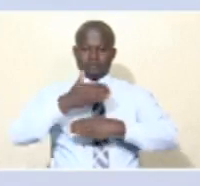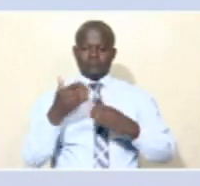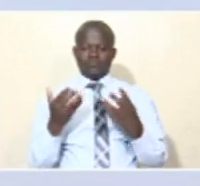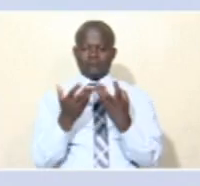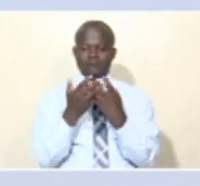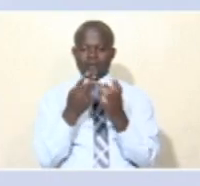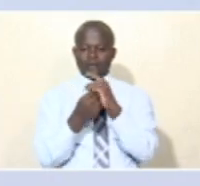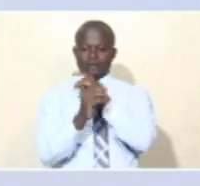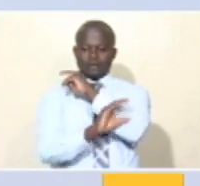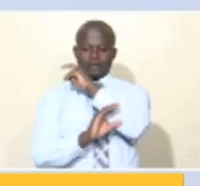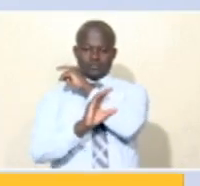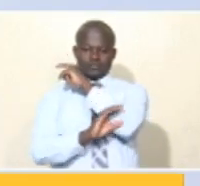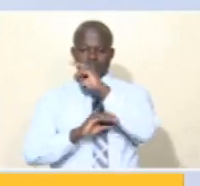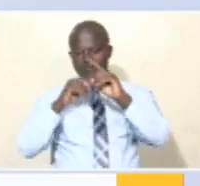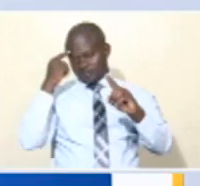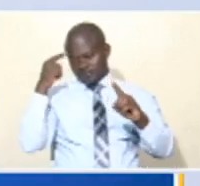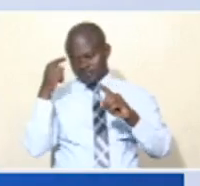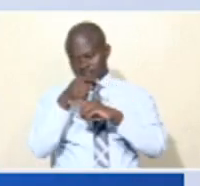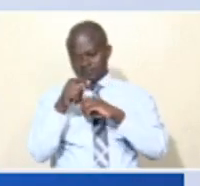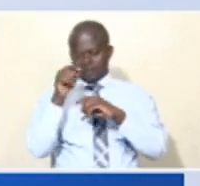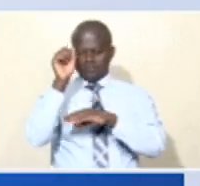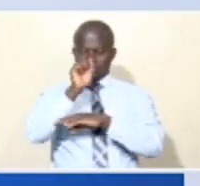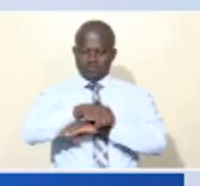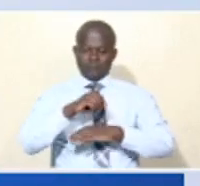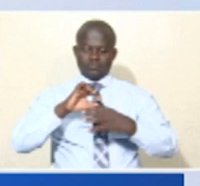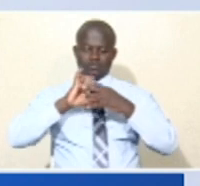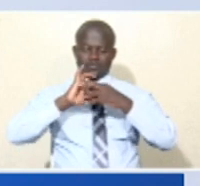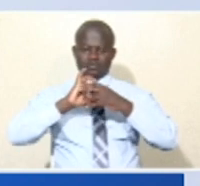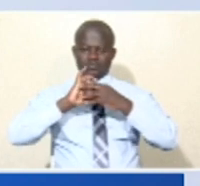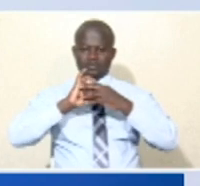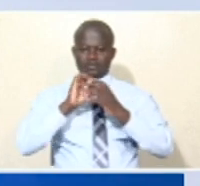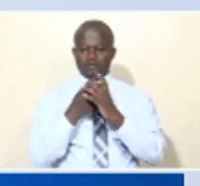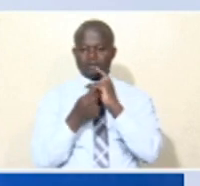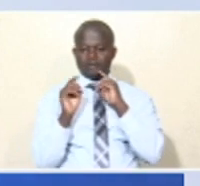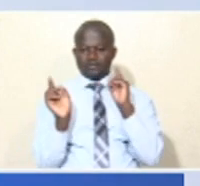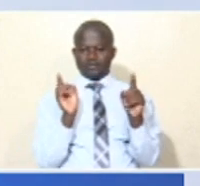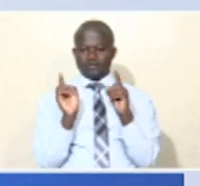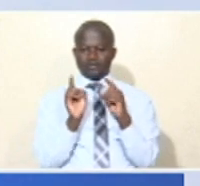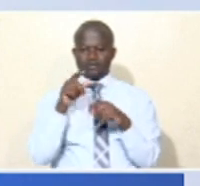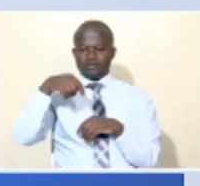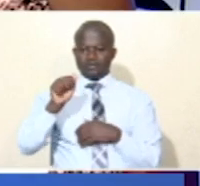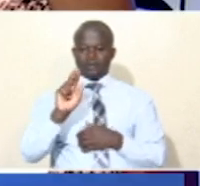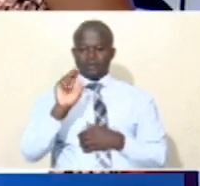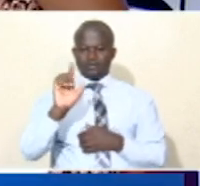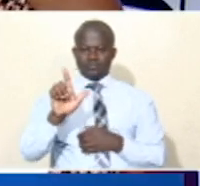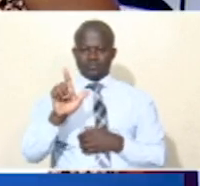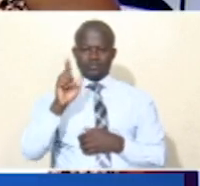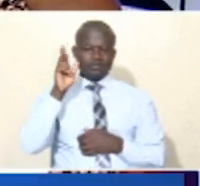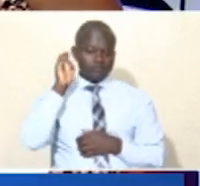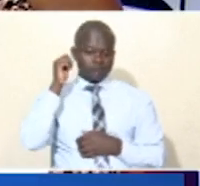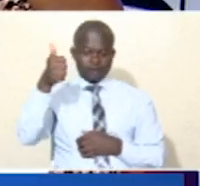Rwanda mu biganiro bigamije kurushaho gutsura umubano w'impande zombi. Paul Rutikanga, nizere kunyumva